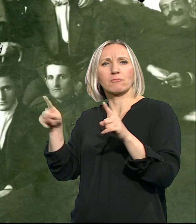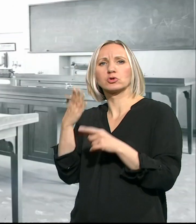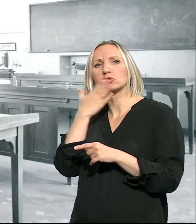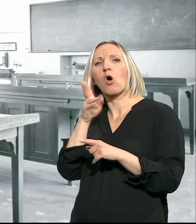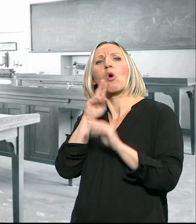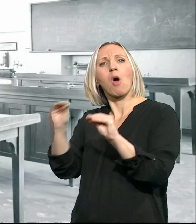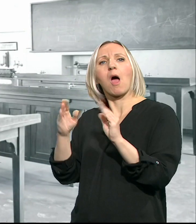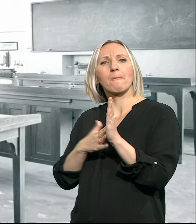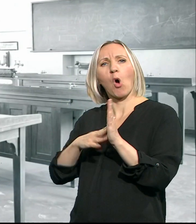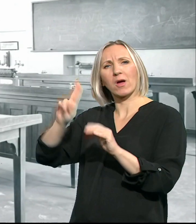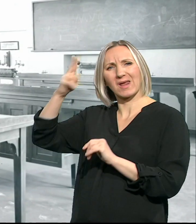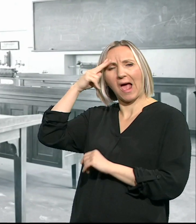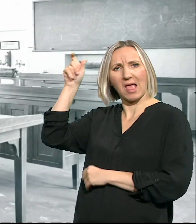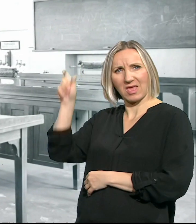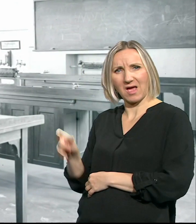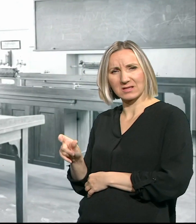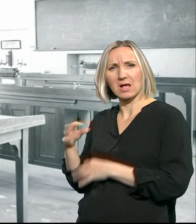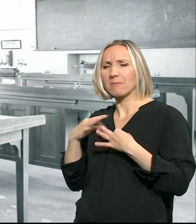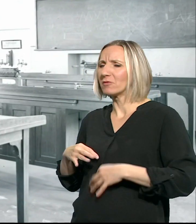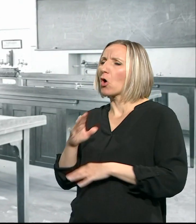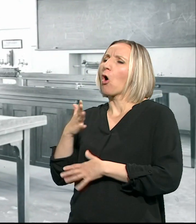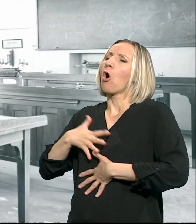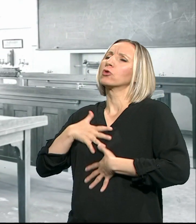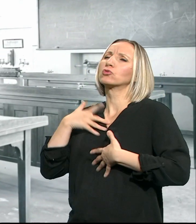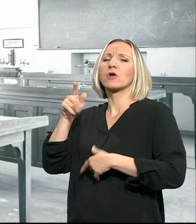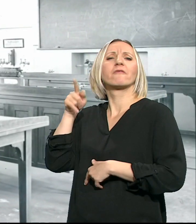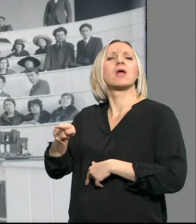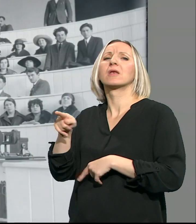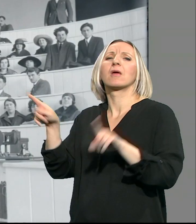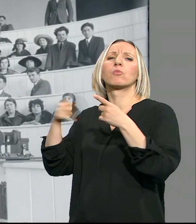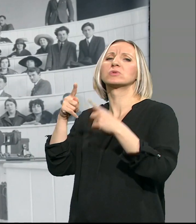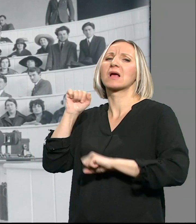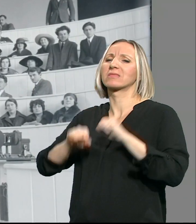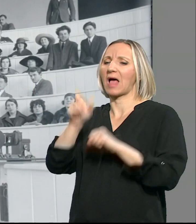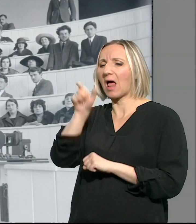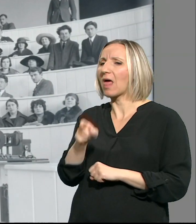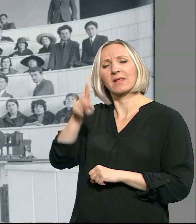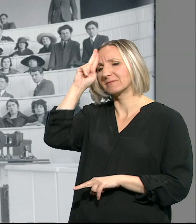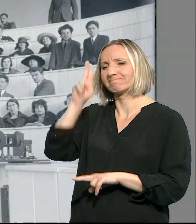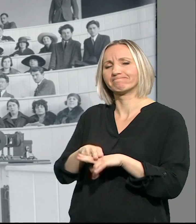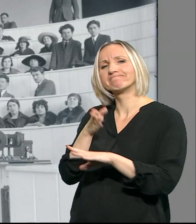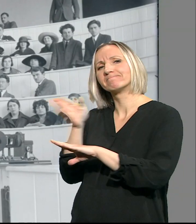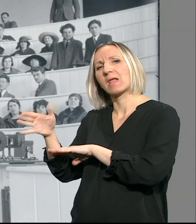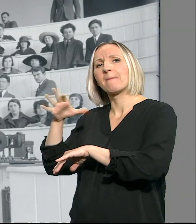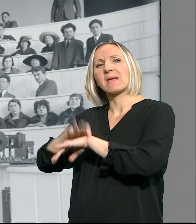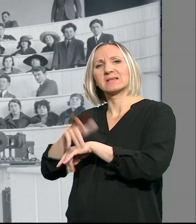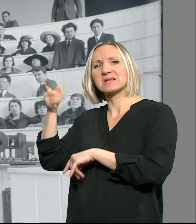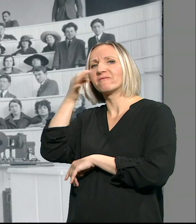Mokranjac. Iako su profesori bili oduševljeni njegovim muzičkim talentom, ipak odlazi na studije medicine u